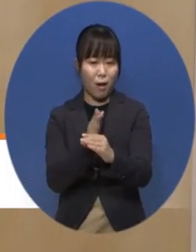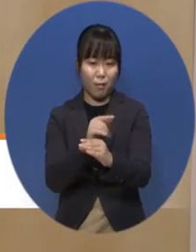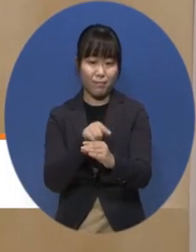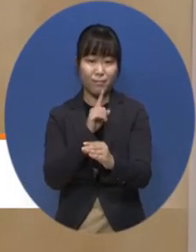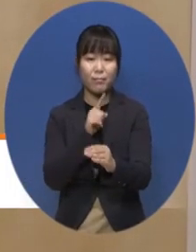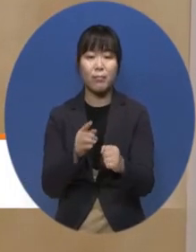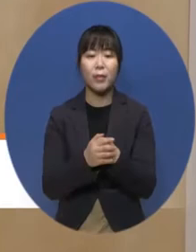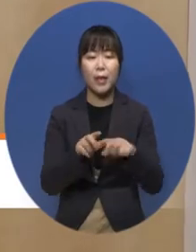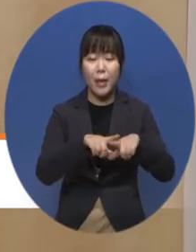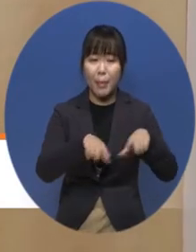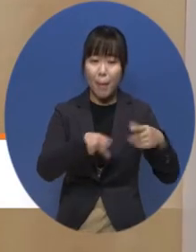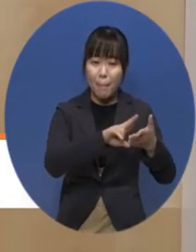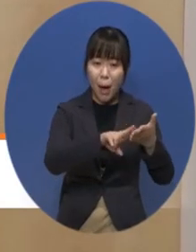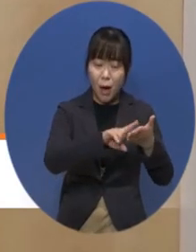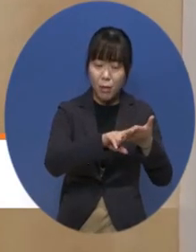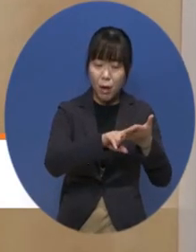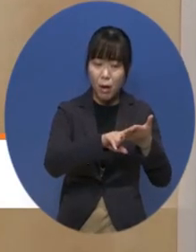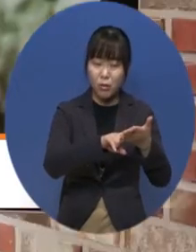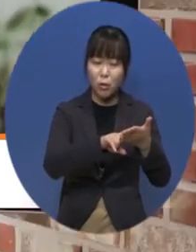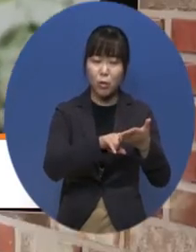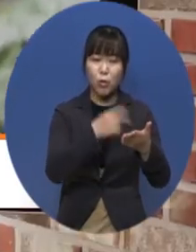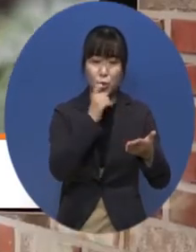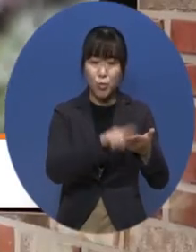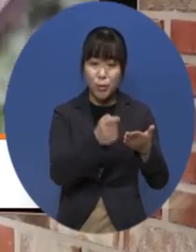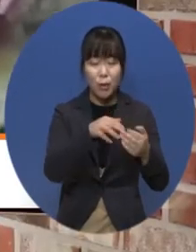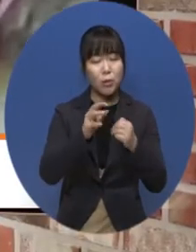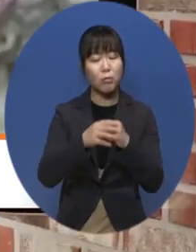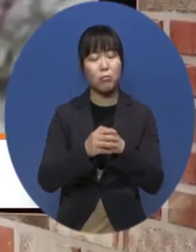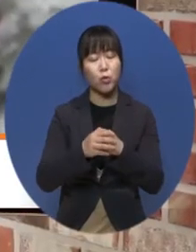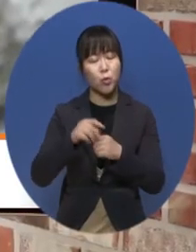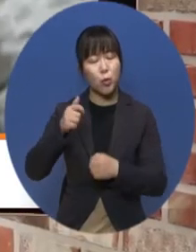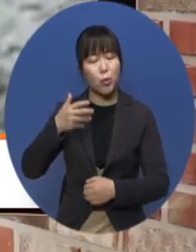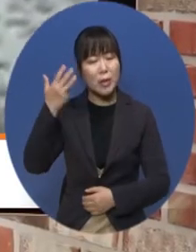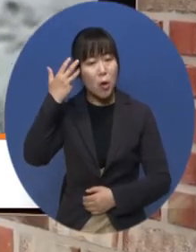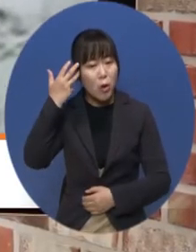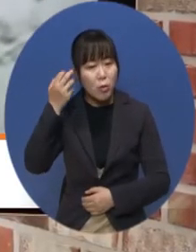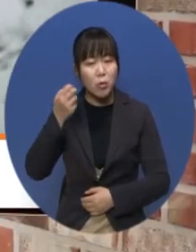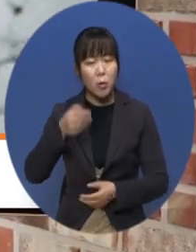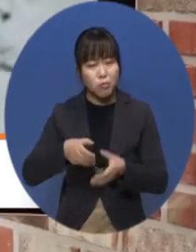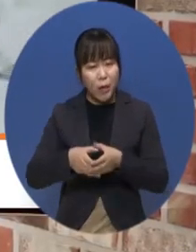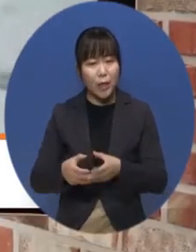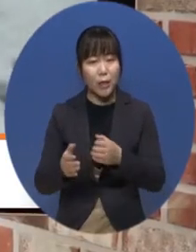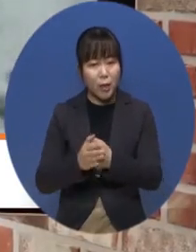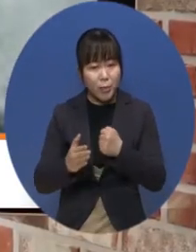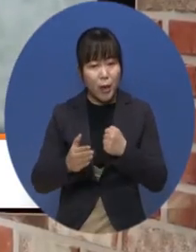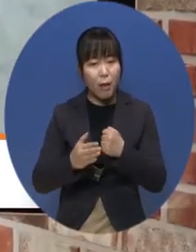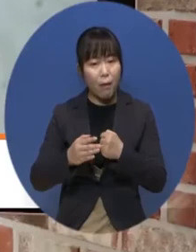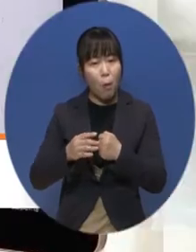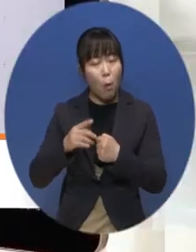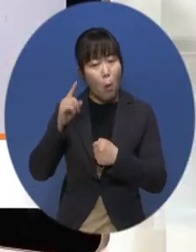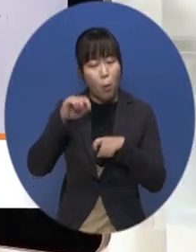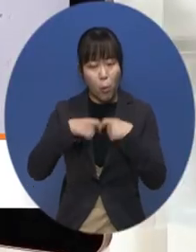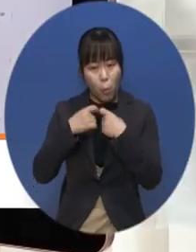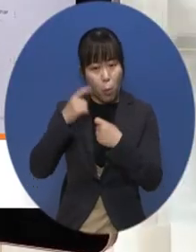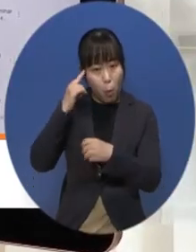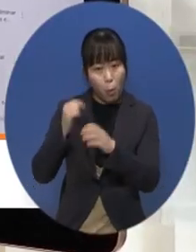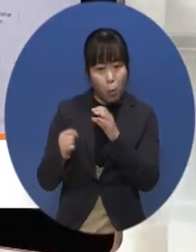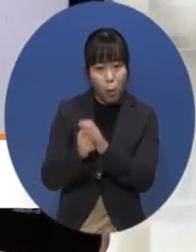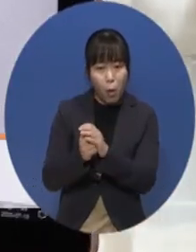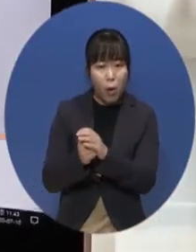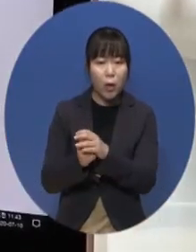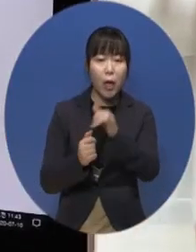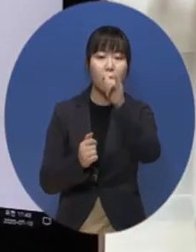작품이며 일반 만화보다 철학적이고 진지한 주제를 다뤄 작가만의 개성적인 화풍을 드러내는